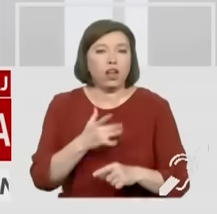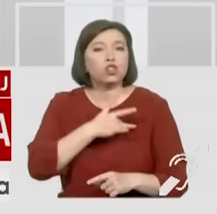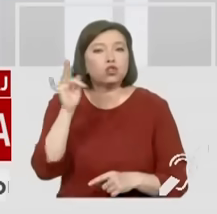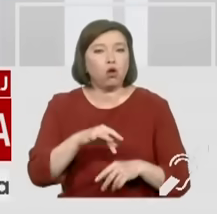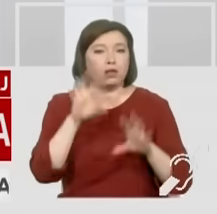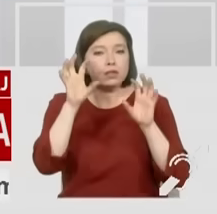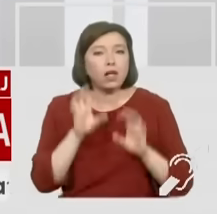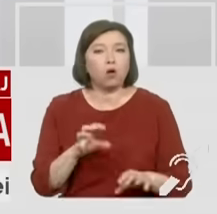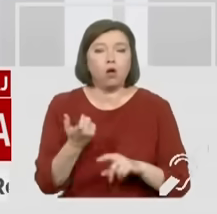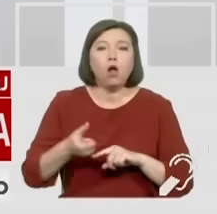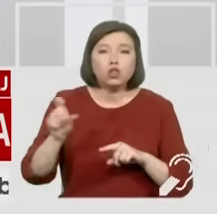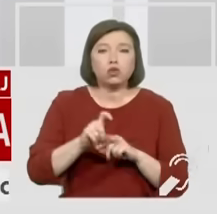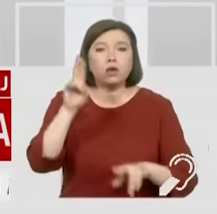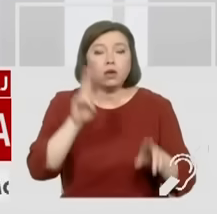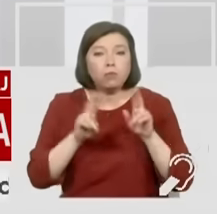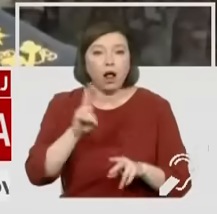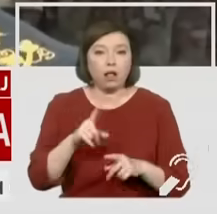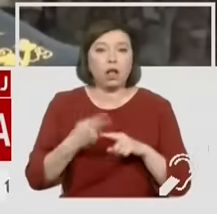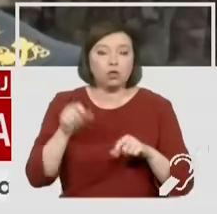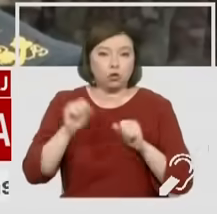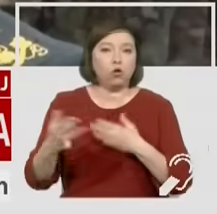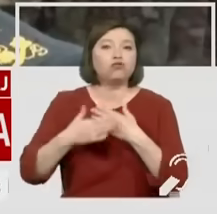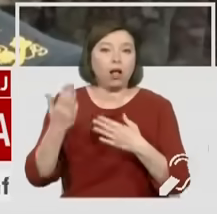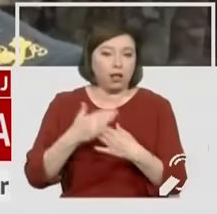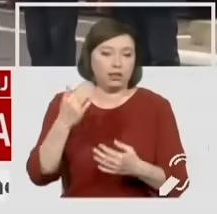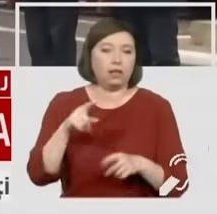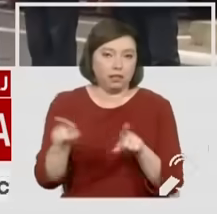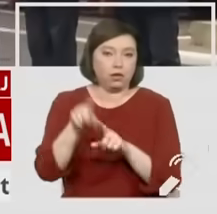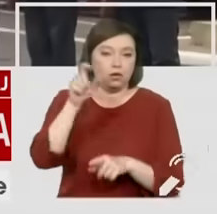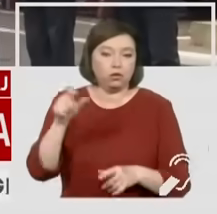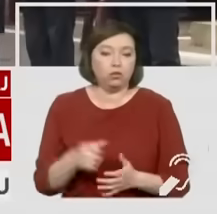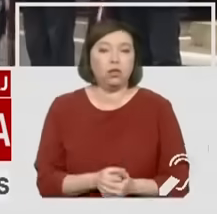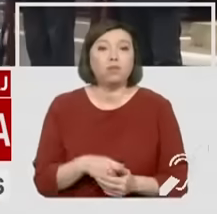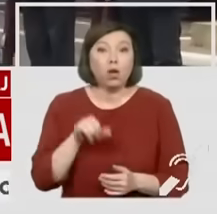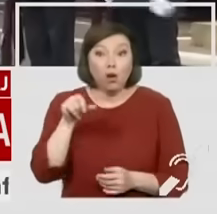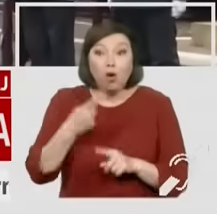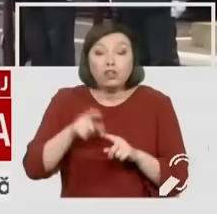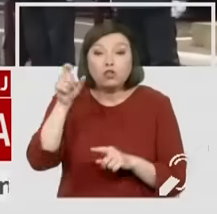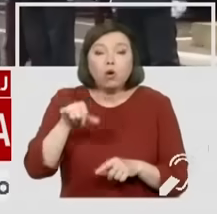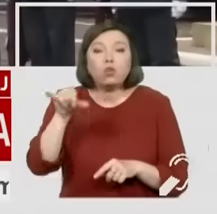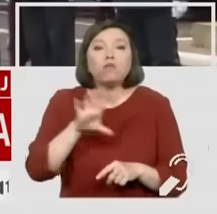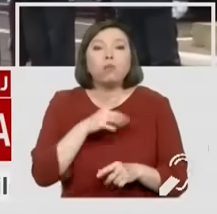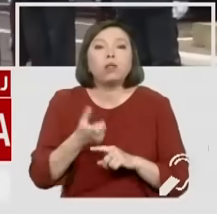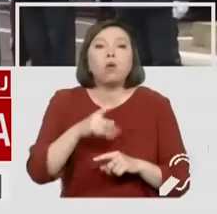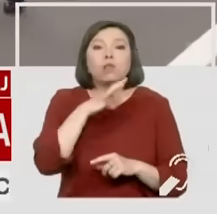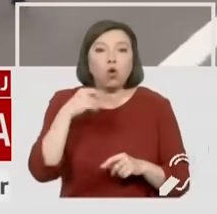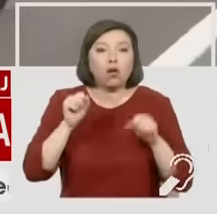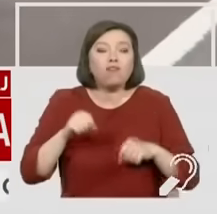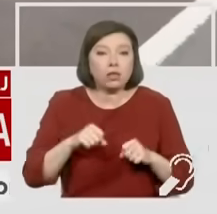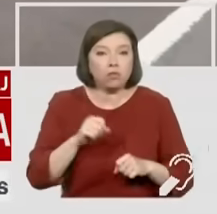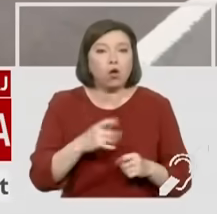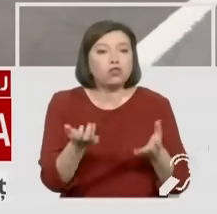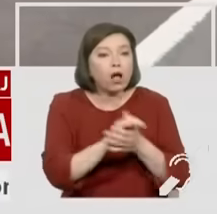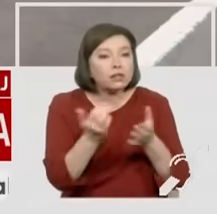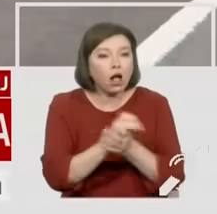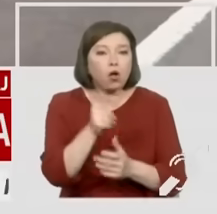luptă împotriva acțiunilor de trădare de patrie. O persoană care a avut acces la secretul de stat a cunoscut și a